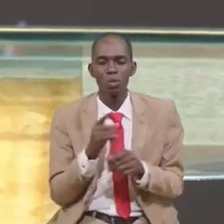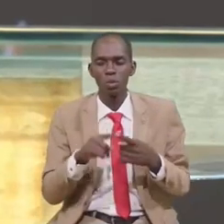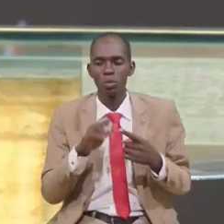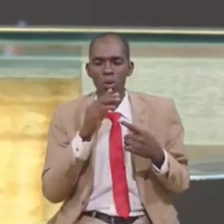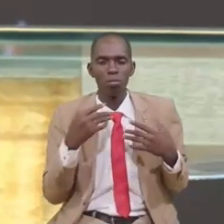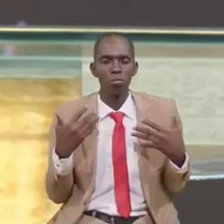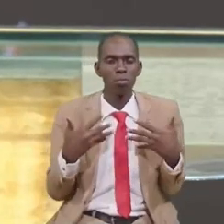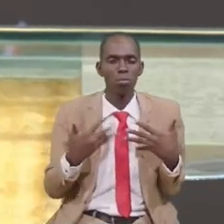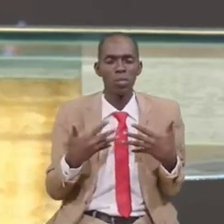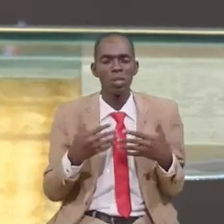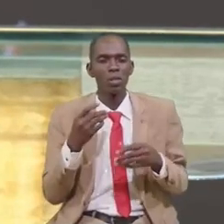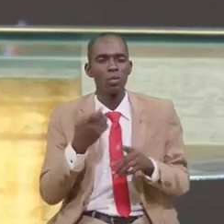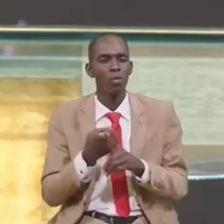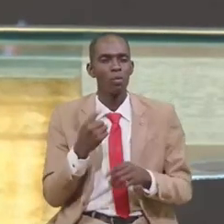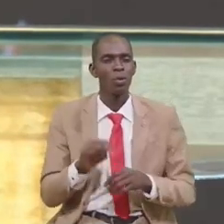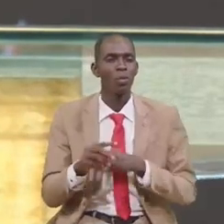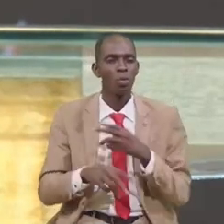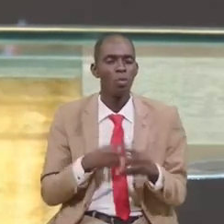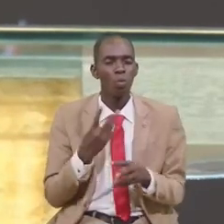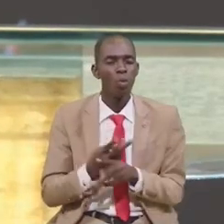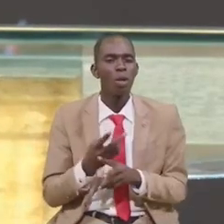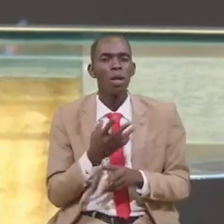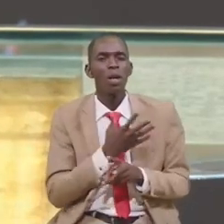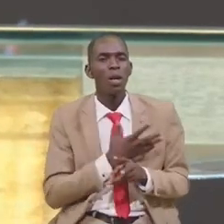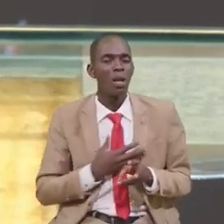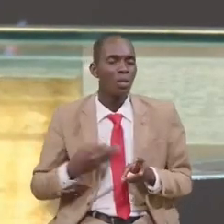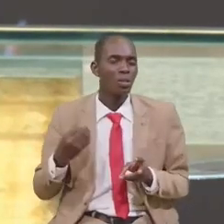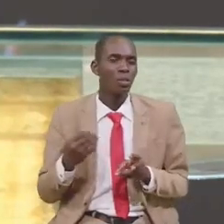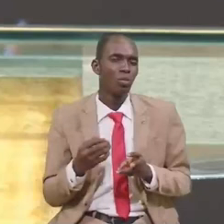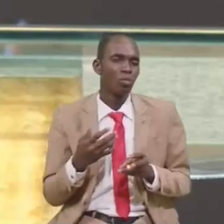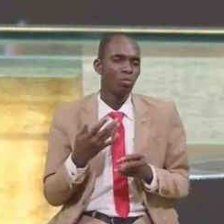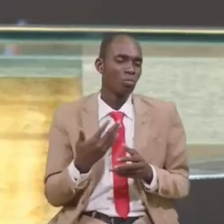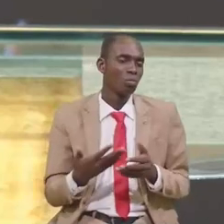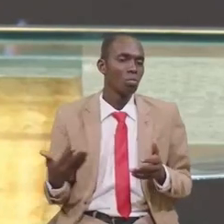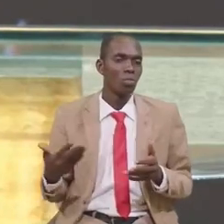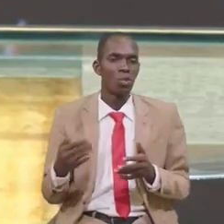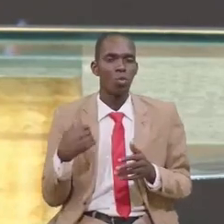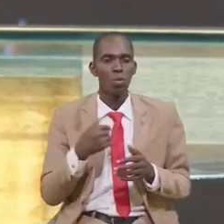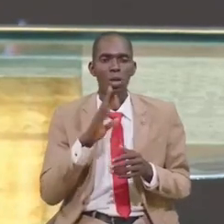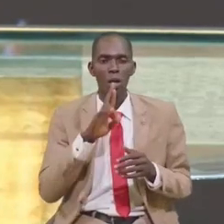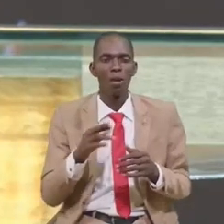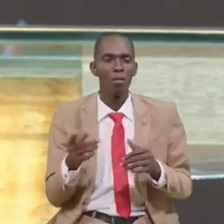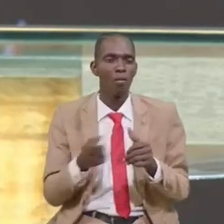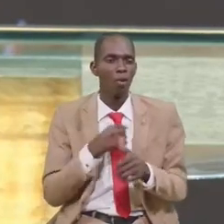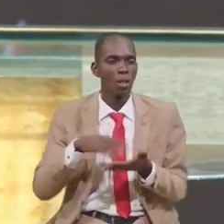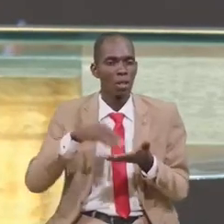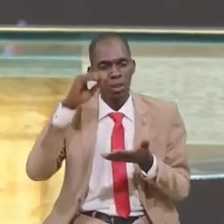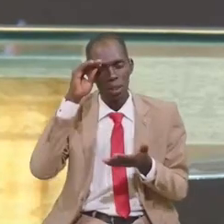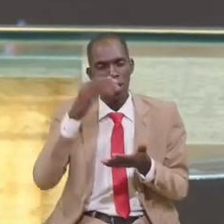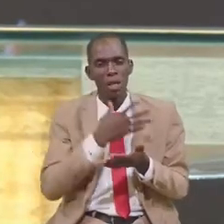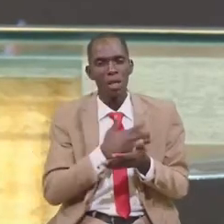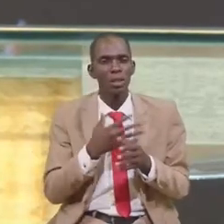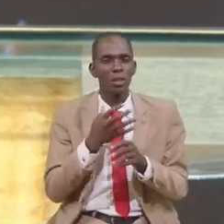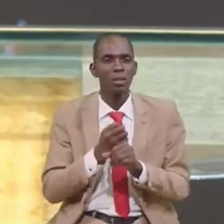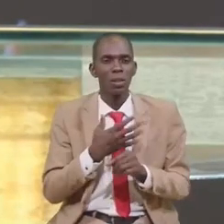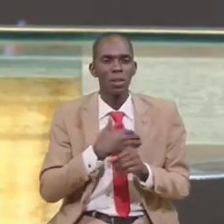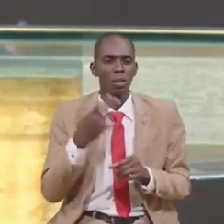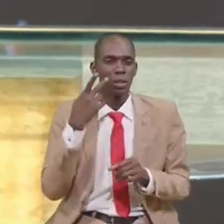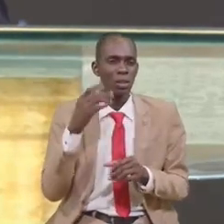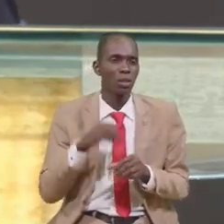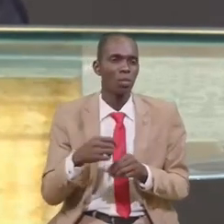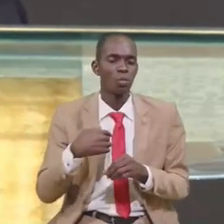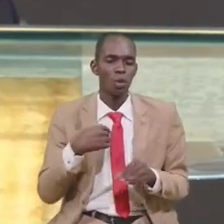Dieu. Ce que vous avez appris, reçu et entendu de moi, et ce que vous avez